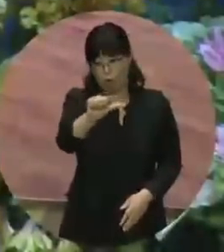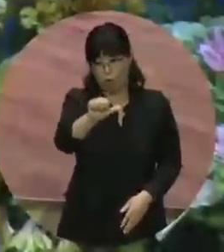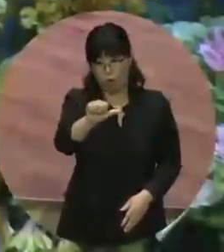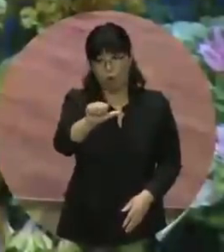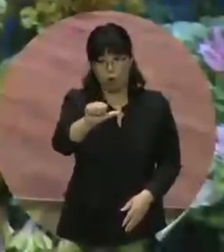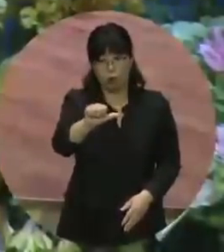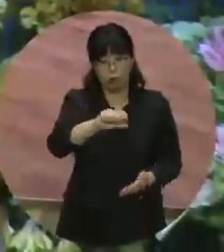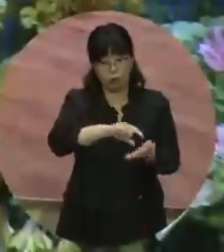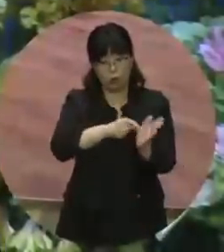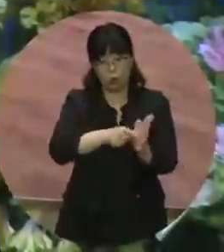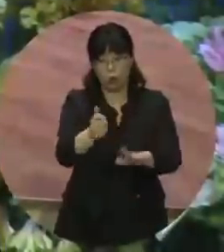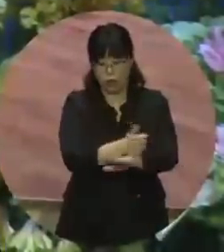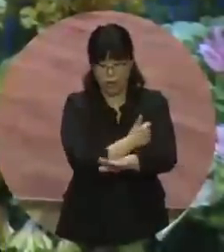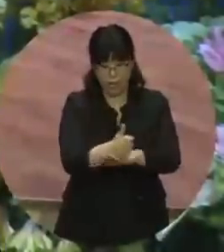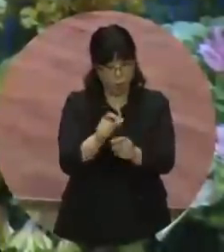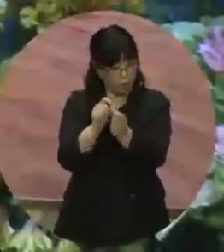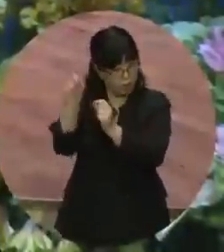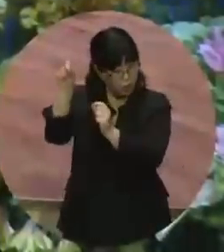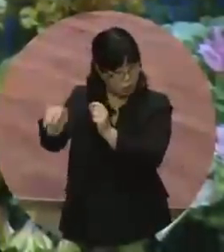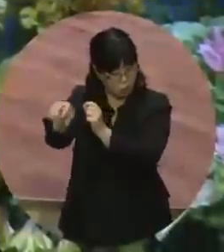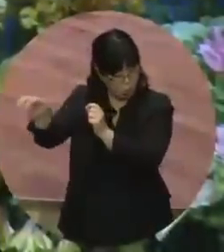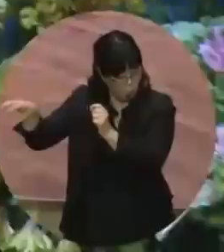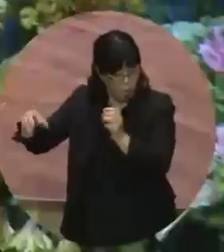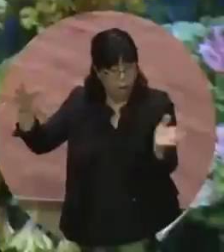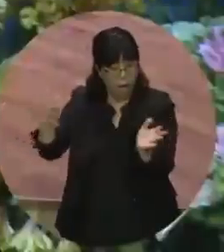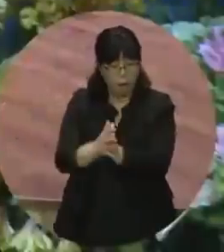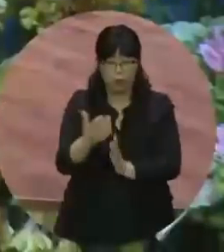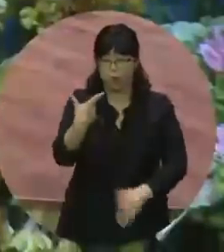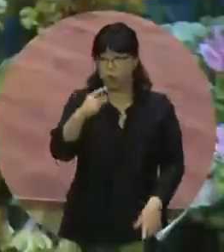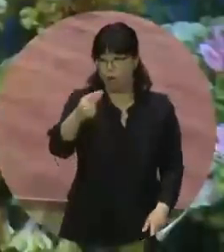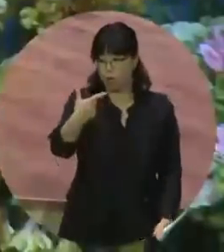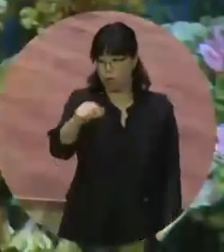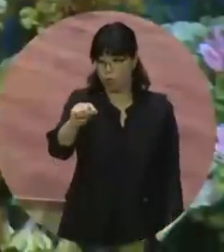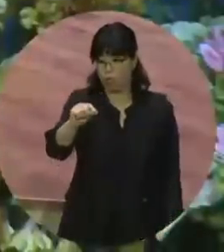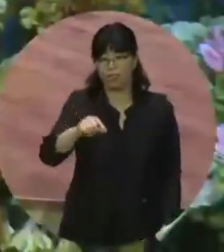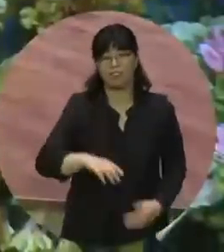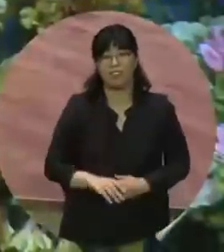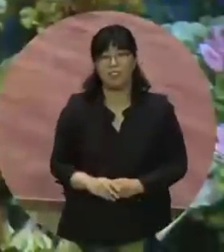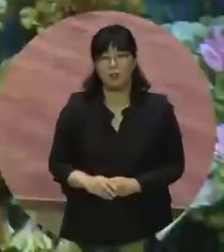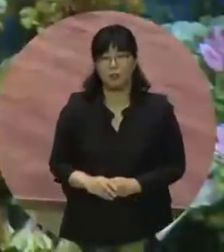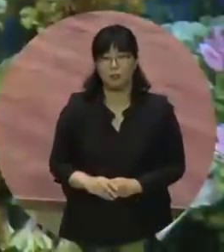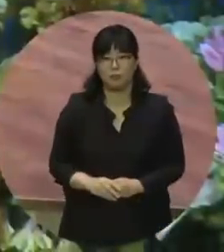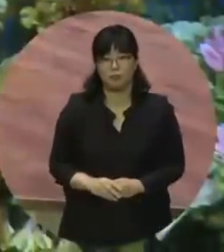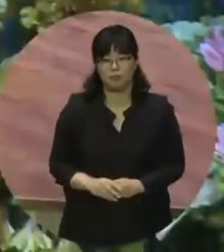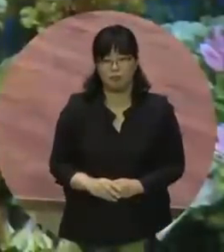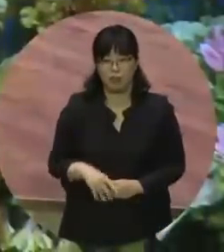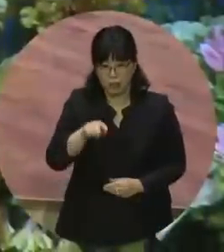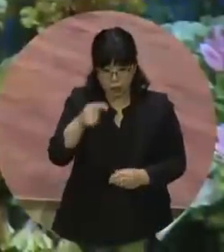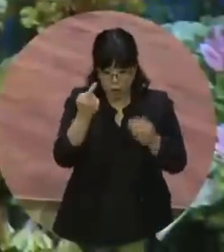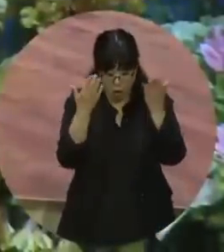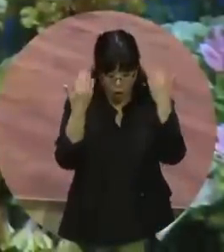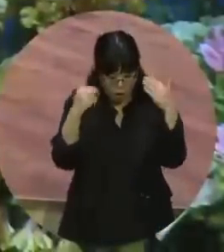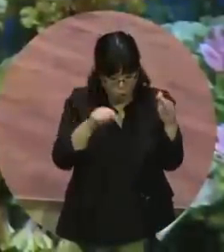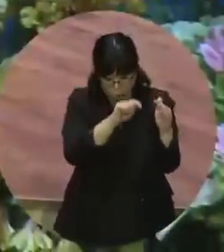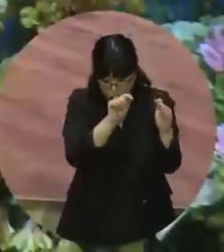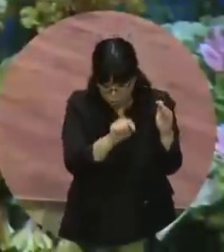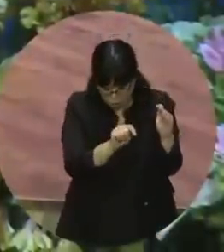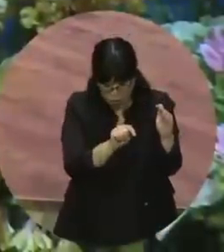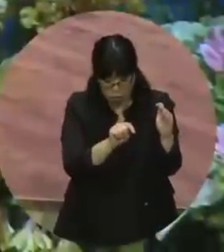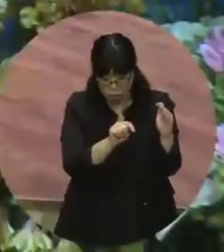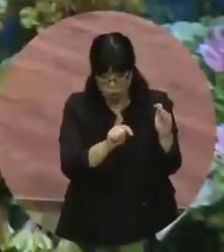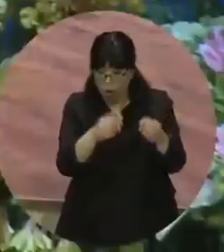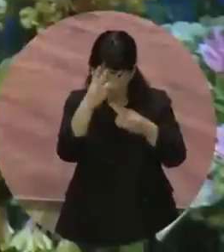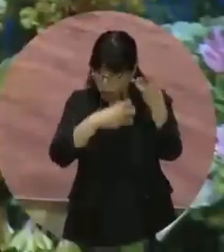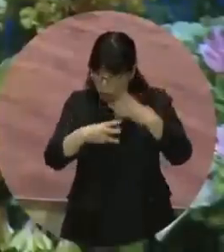대학은 최규선 장로님이 25년 동안 거기 교수하고 있어요. 교수하고 있으면서